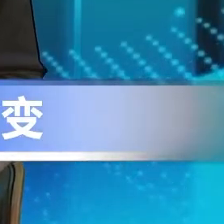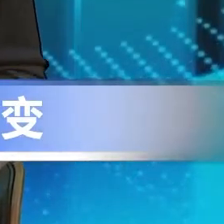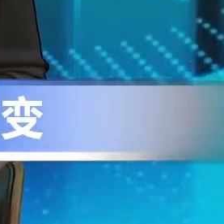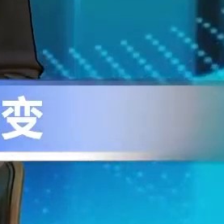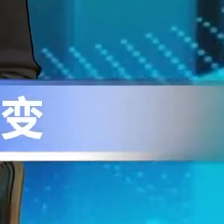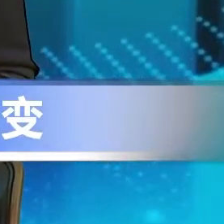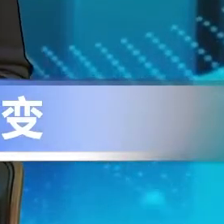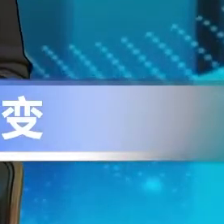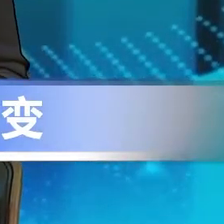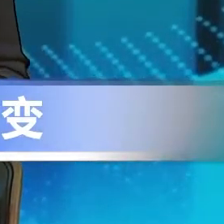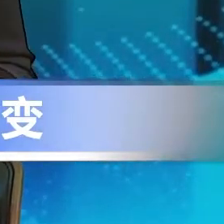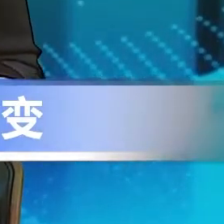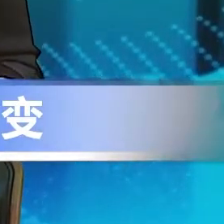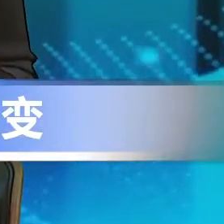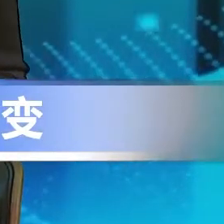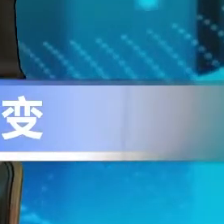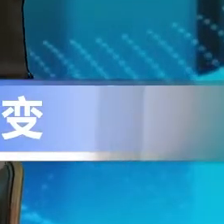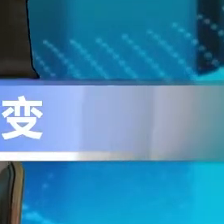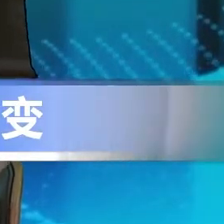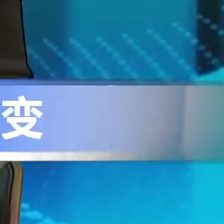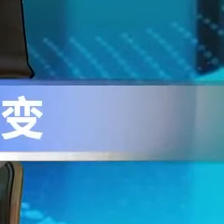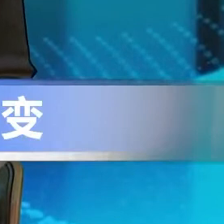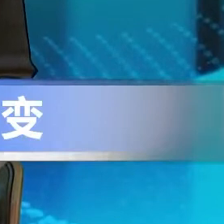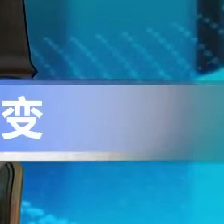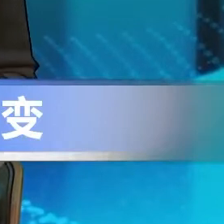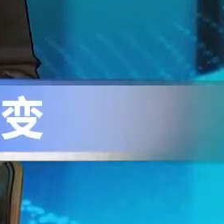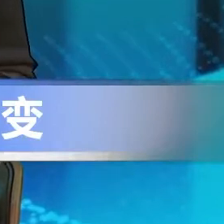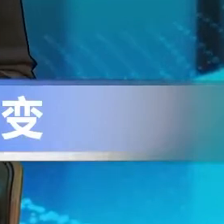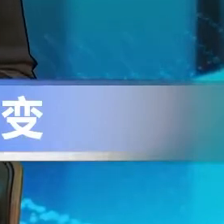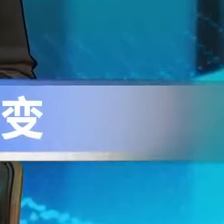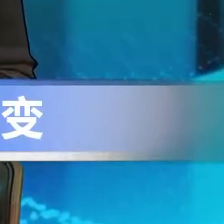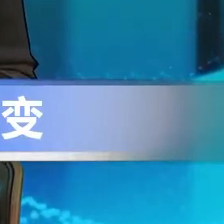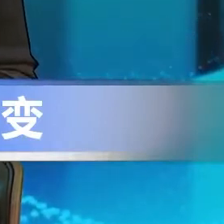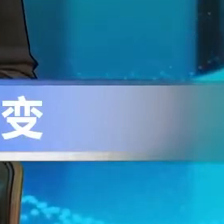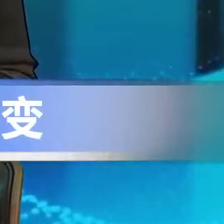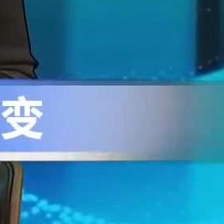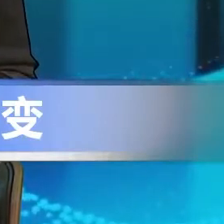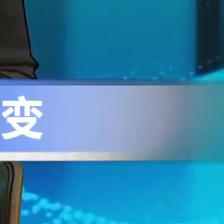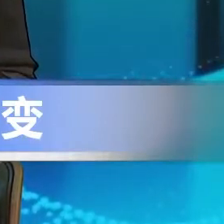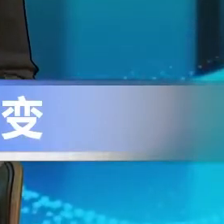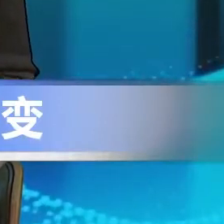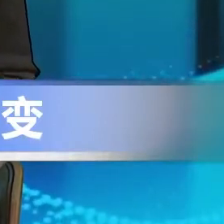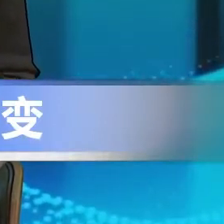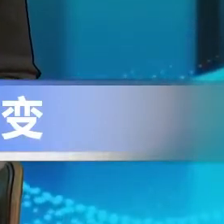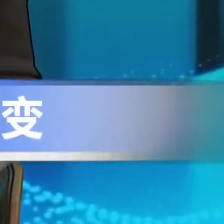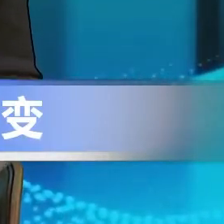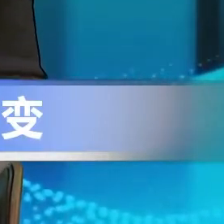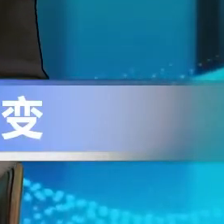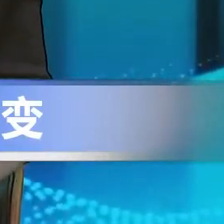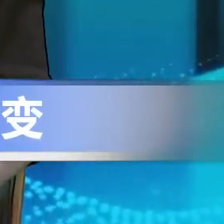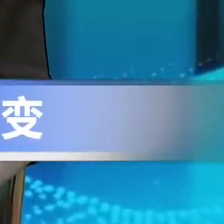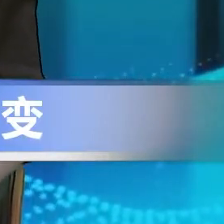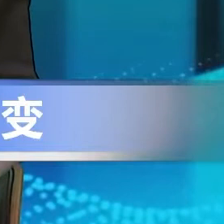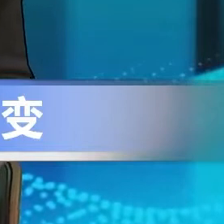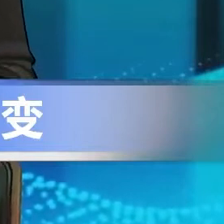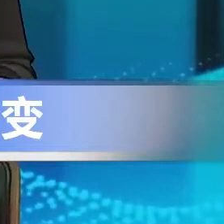浪。科学工艺及革新部部长凯利今天大派定心丸说，辉瑞的原料供应问题只会影响今年的